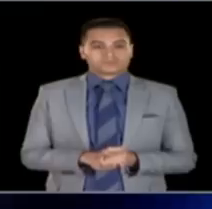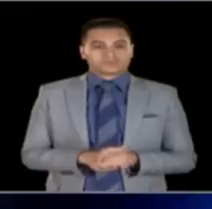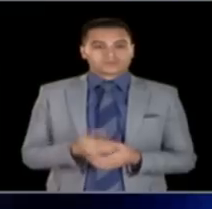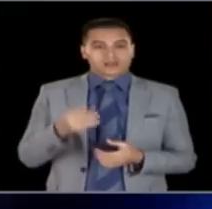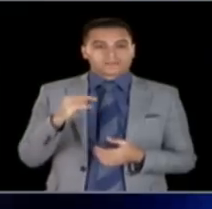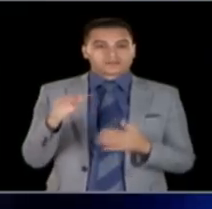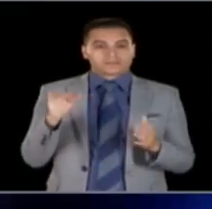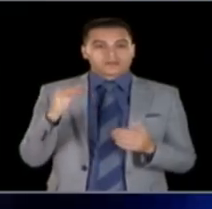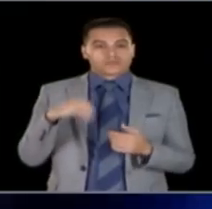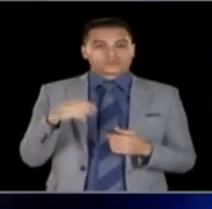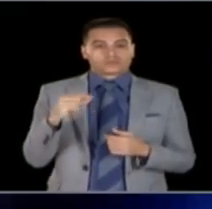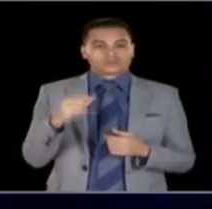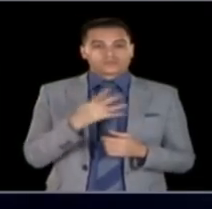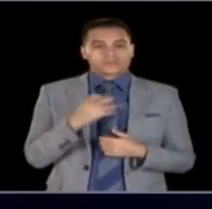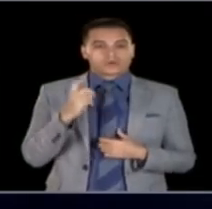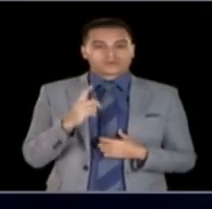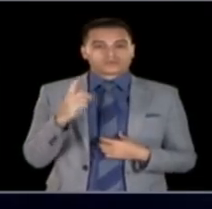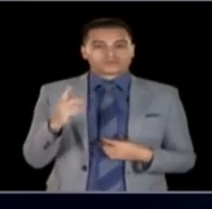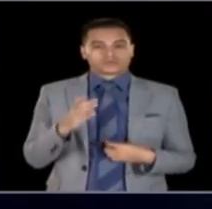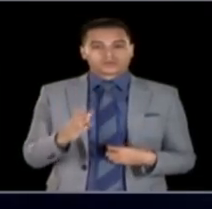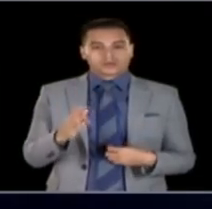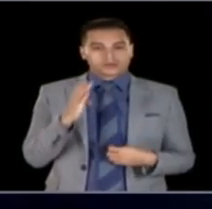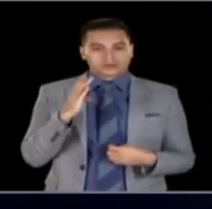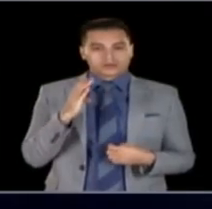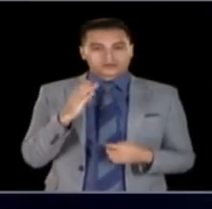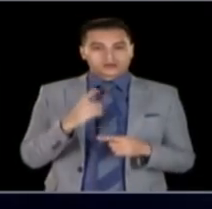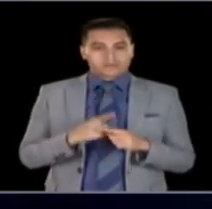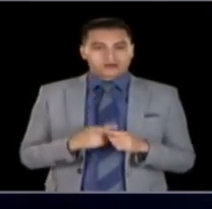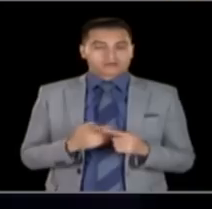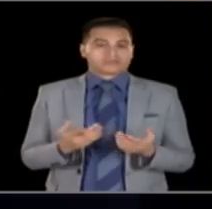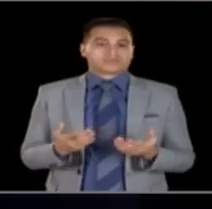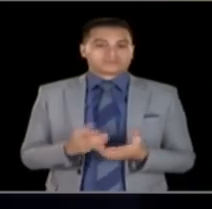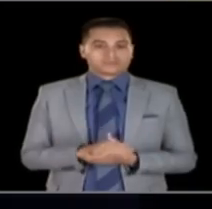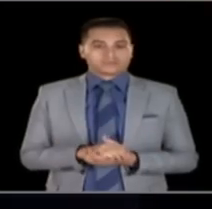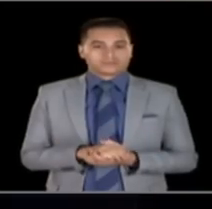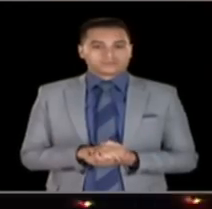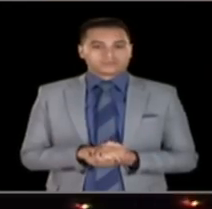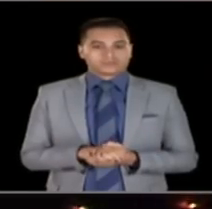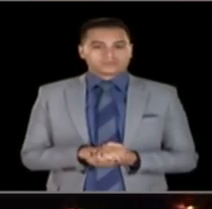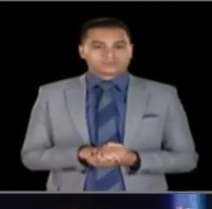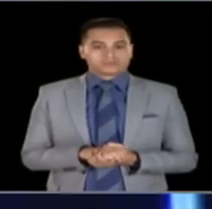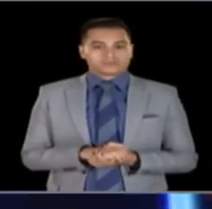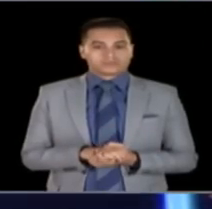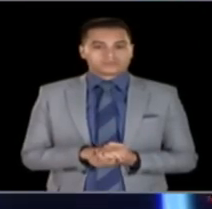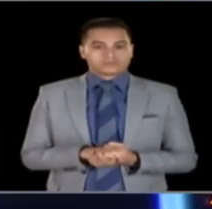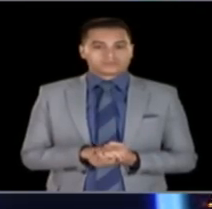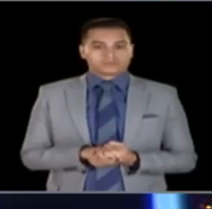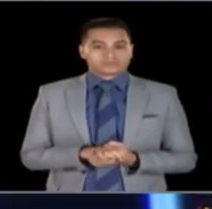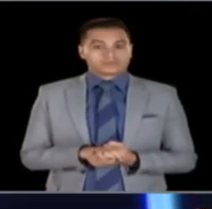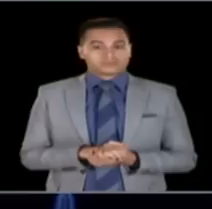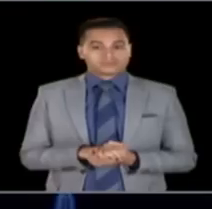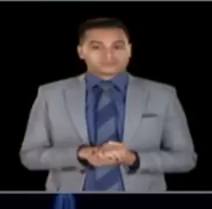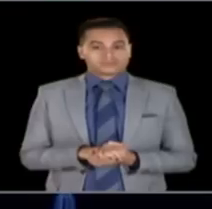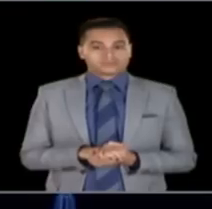أحمد محمود إجابتك؟ 411. 411 إجابة خاطئة. يا نهار